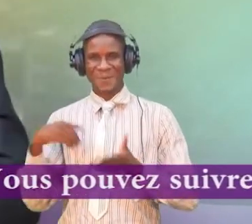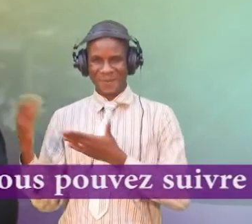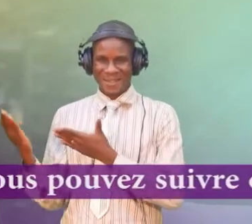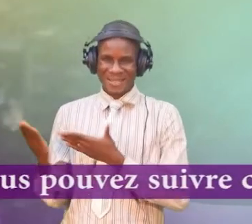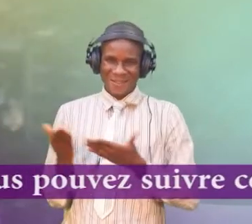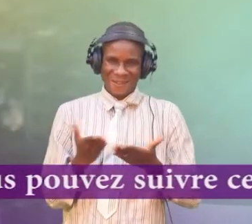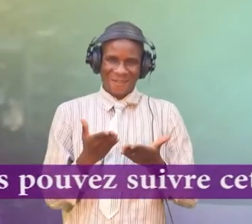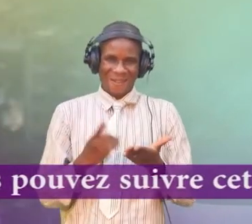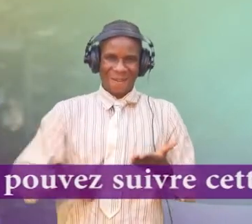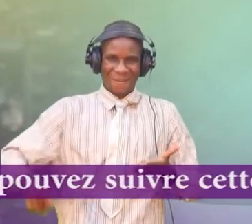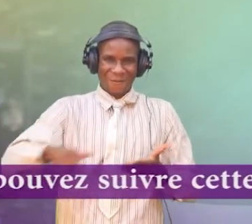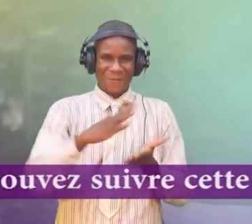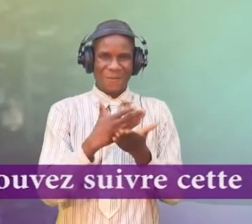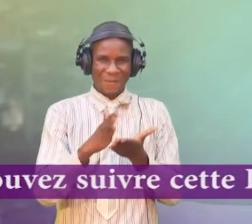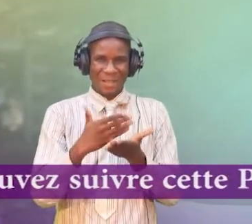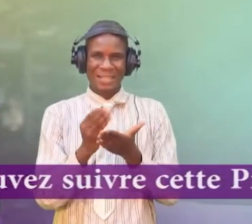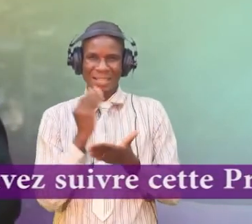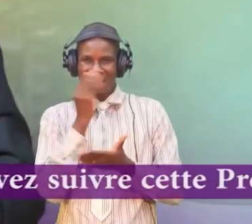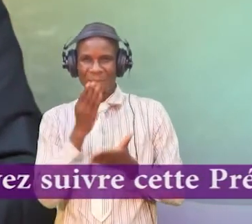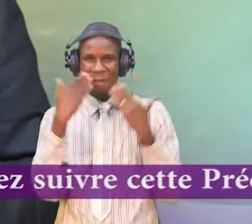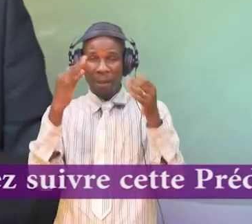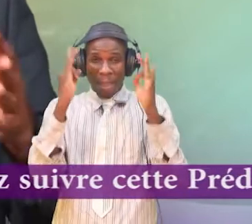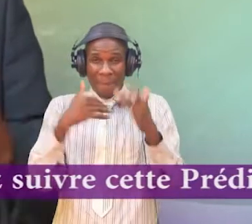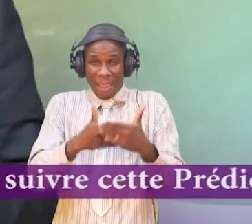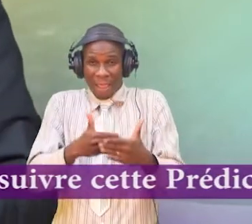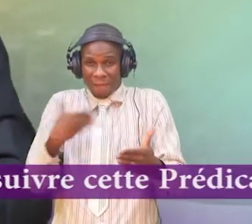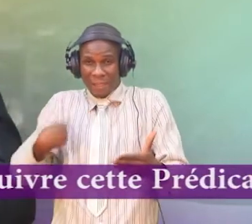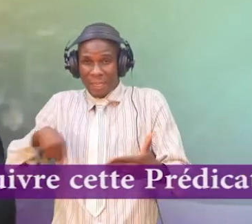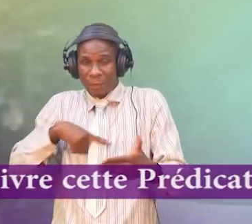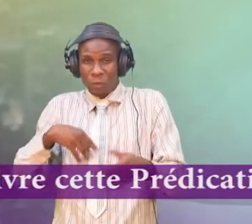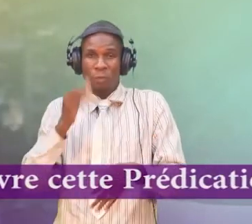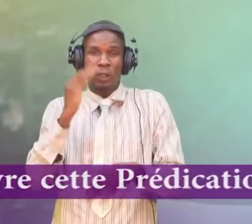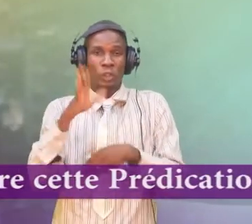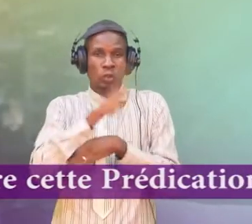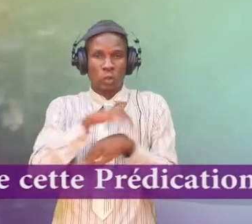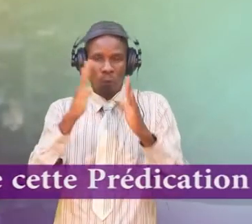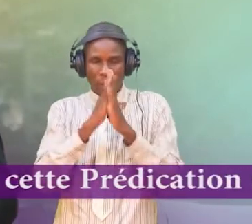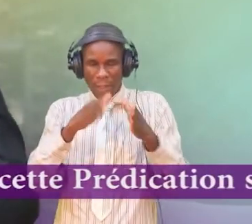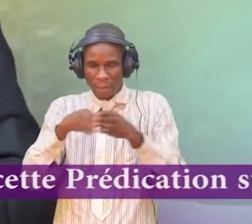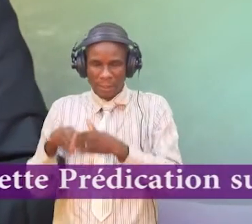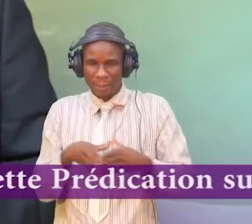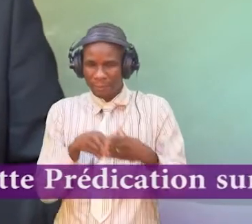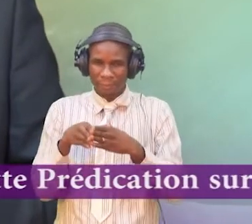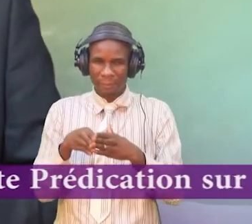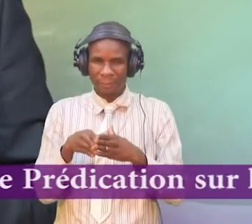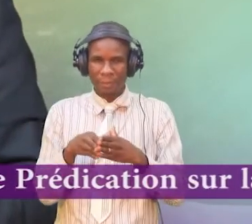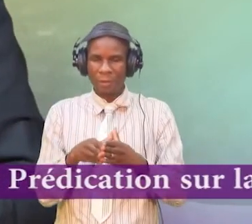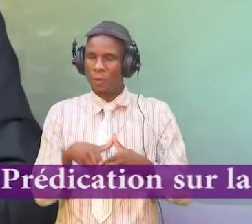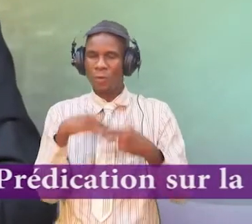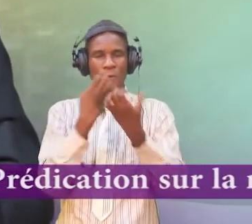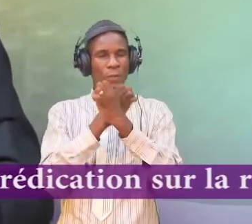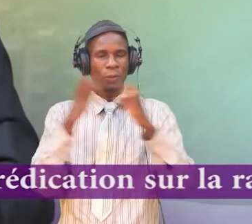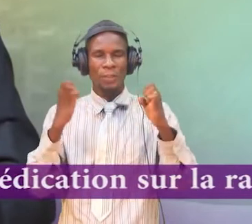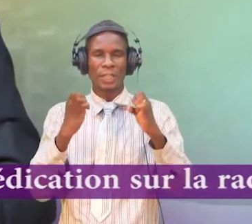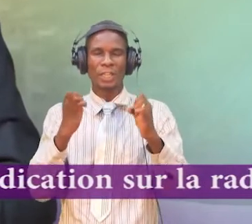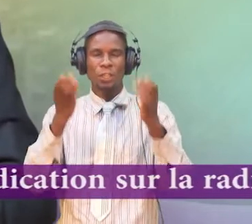nde na ye kokabola na bino liloba na Nzambe. Kasi yambo ete tosala yango tobondele elongo. Yawe Nzambe